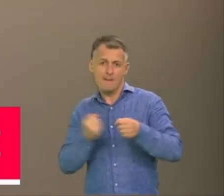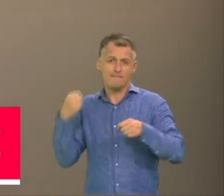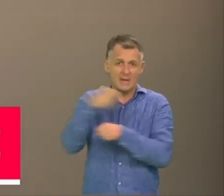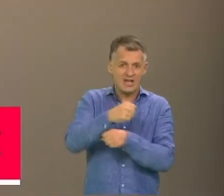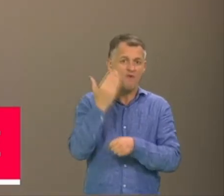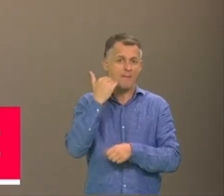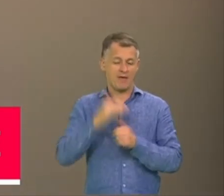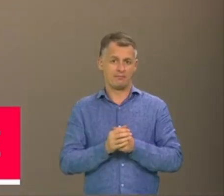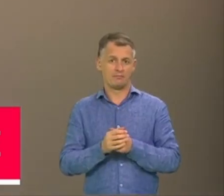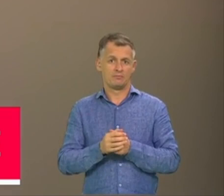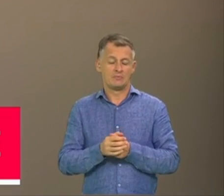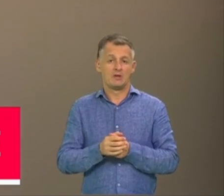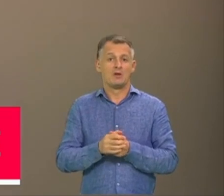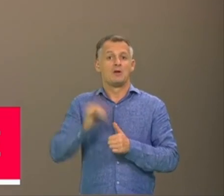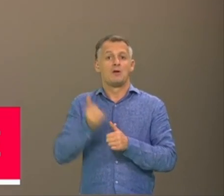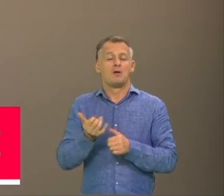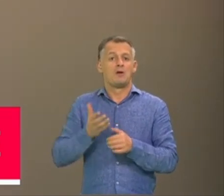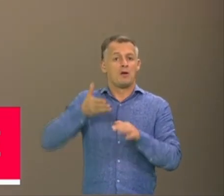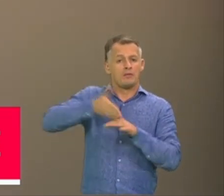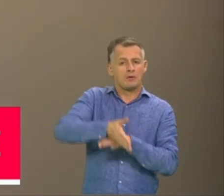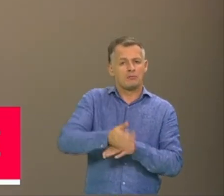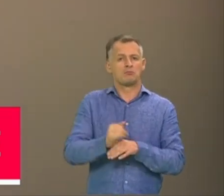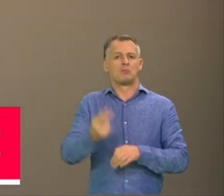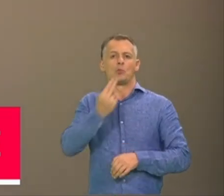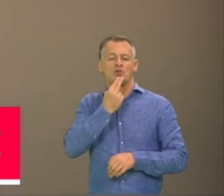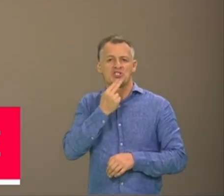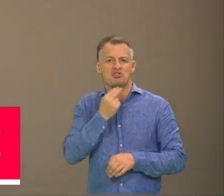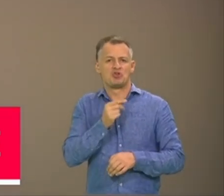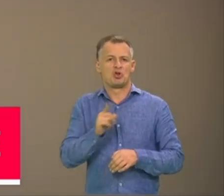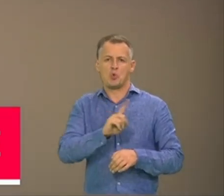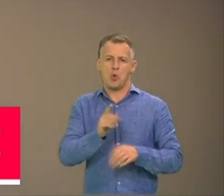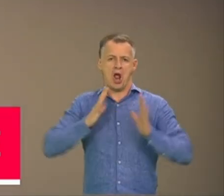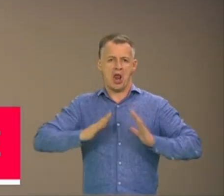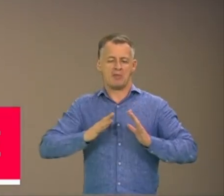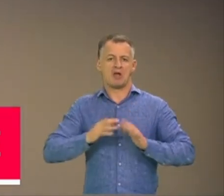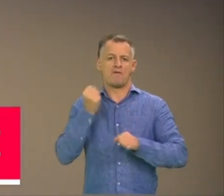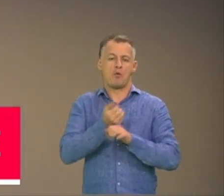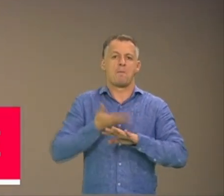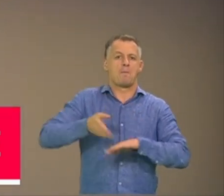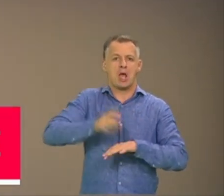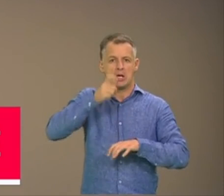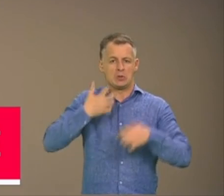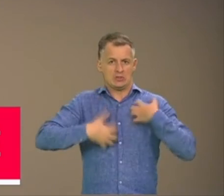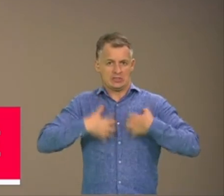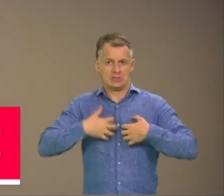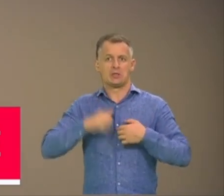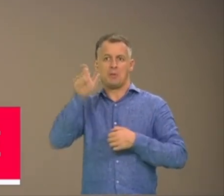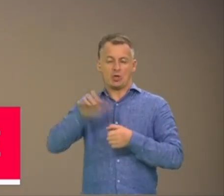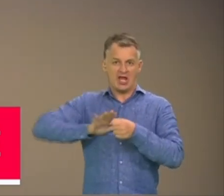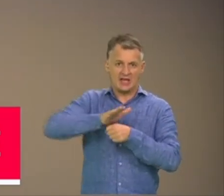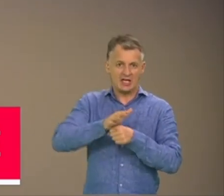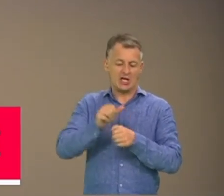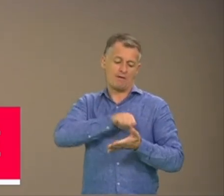o femeie. Intervenția agenților nu a calmat spiritele, ci le-a încins. Agresorul a refuzat să se legitimeze și a